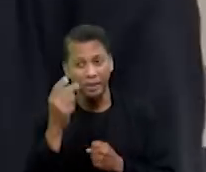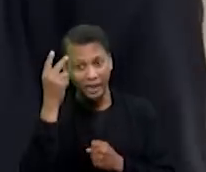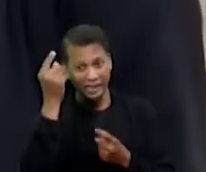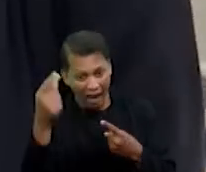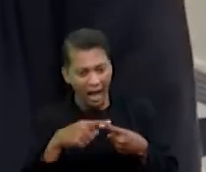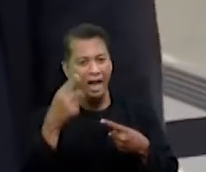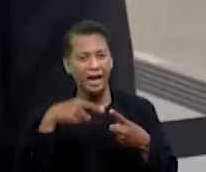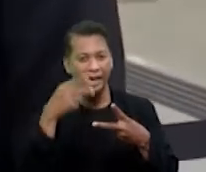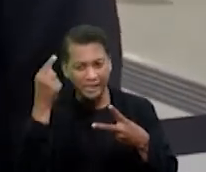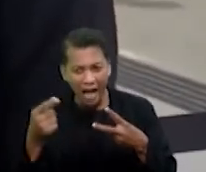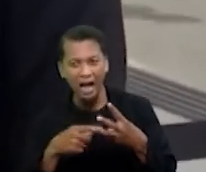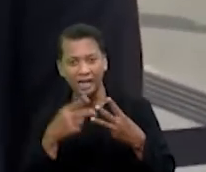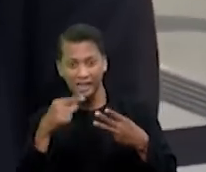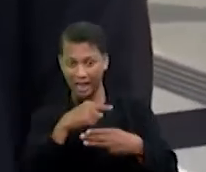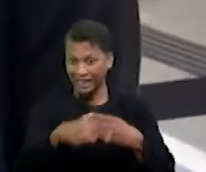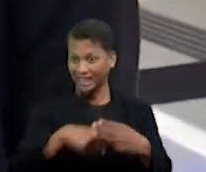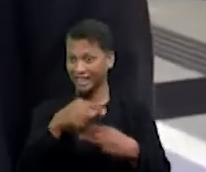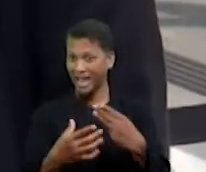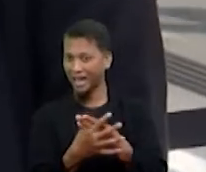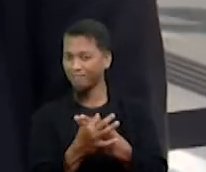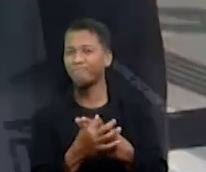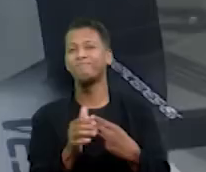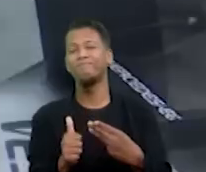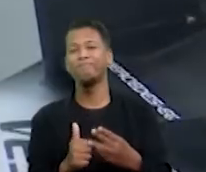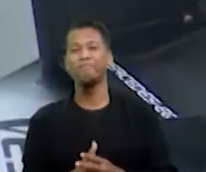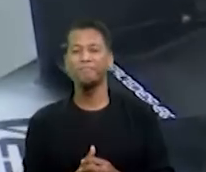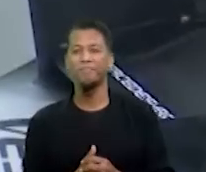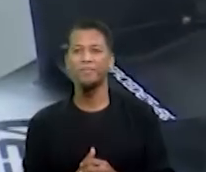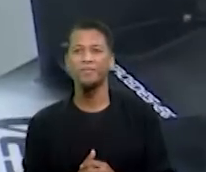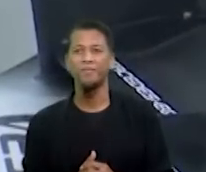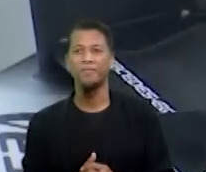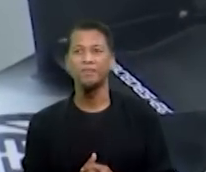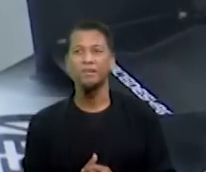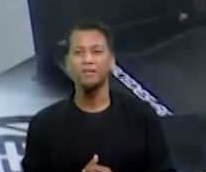planning. Dan semua faktor itu bisa diperhitungkan.